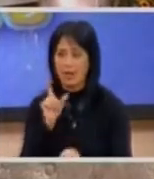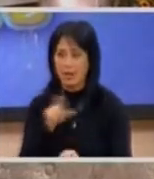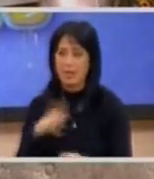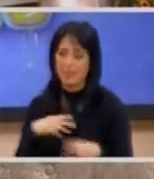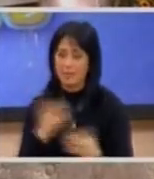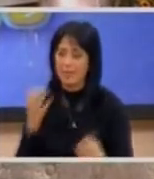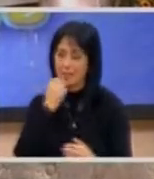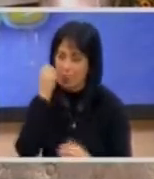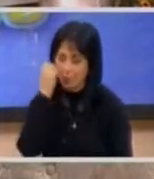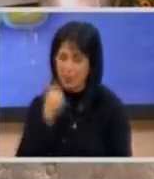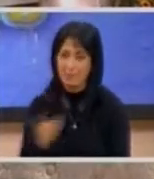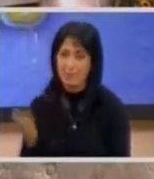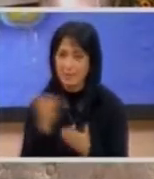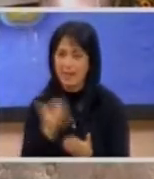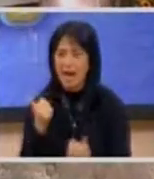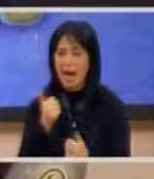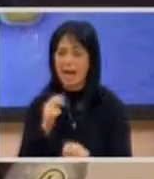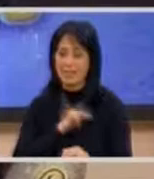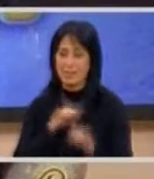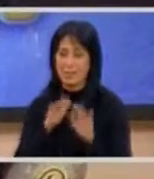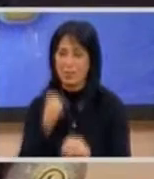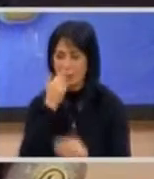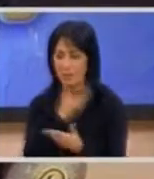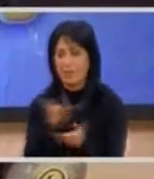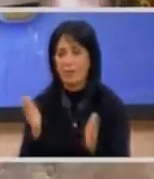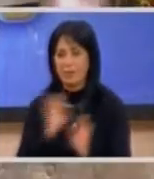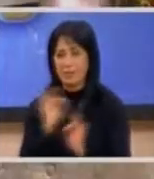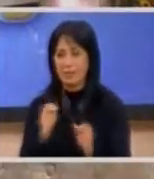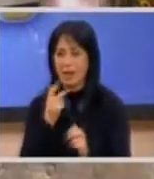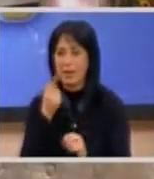მადლობა. დიდი მადლობა, ძალიან კარგი გამოდგა და კარგი პროექტისაც. მოკლედ რამდენიმე წუთში დაგიბრუნდებით.